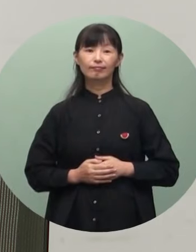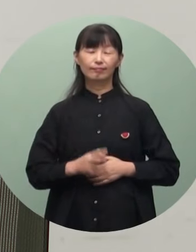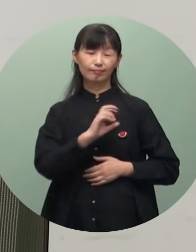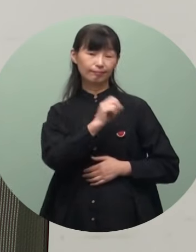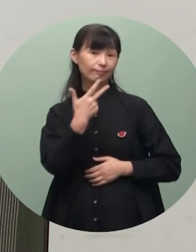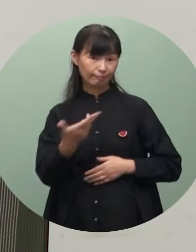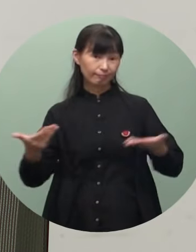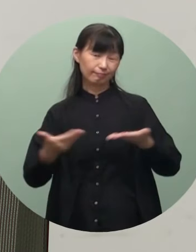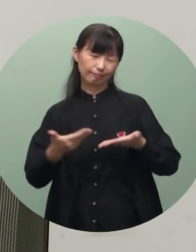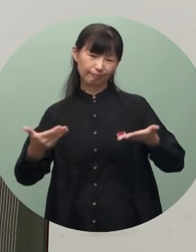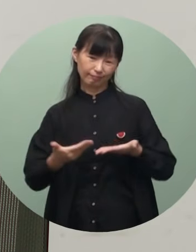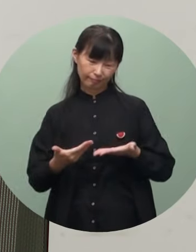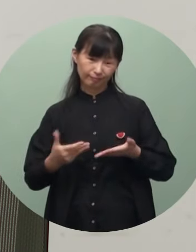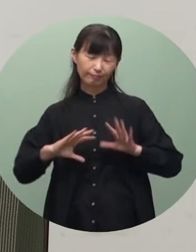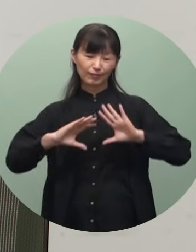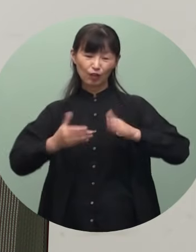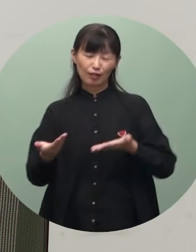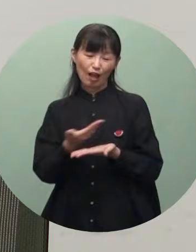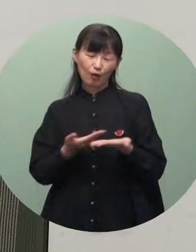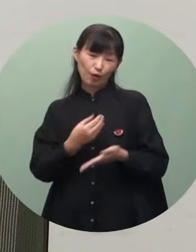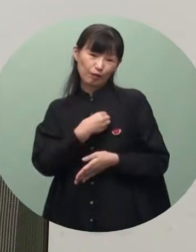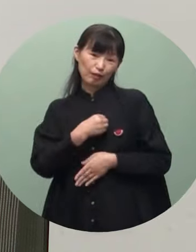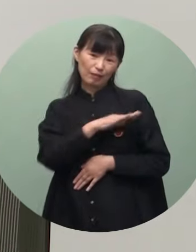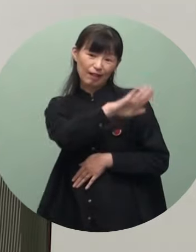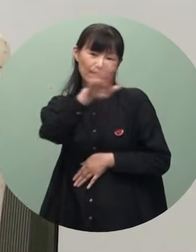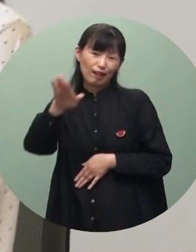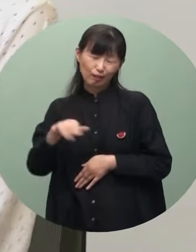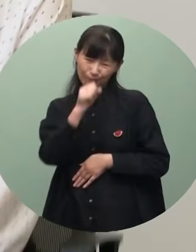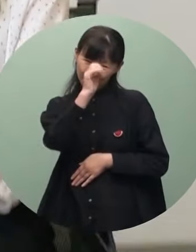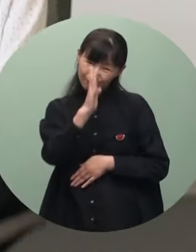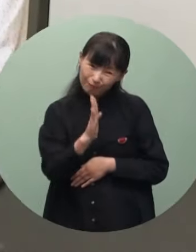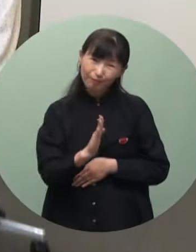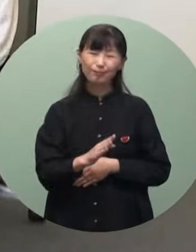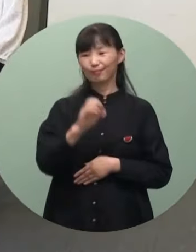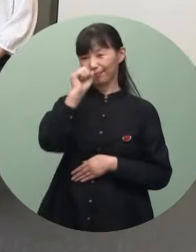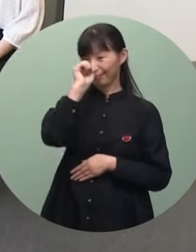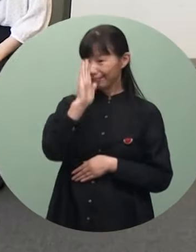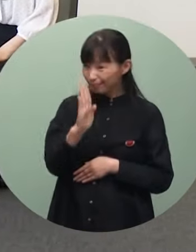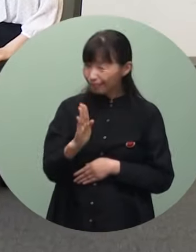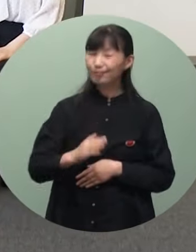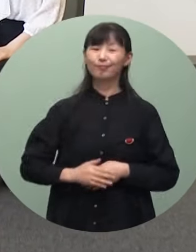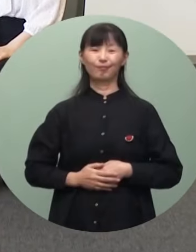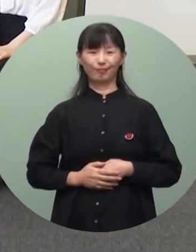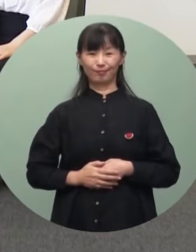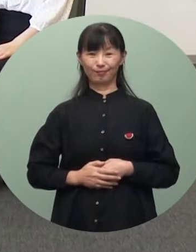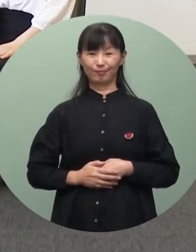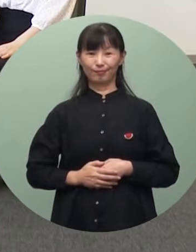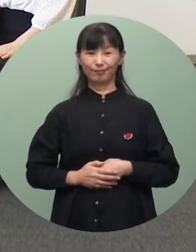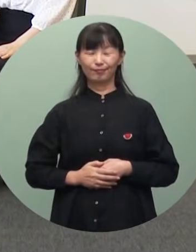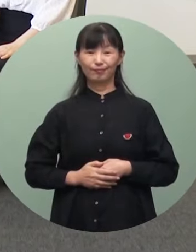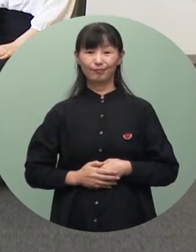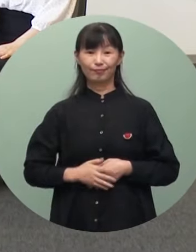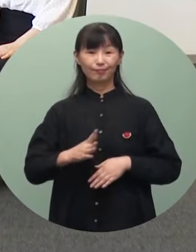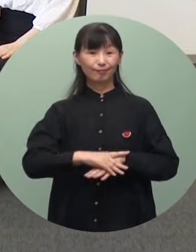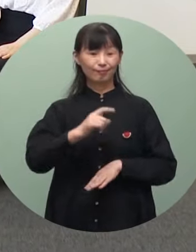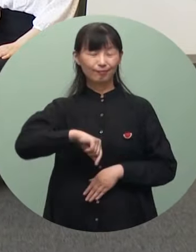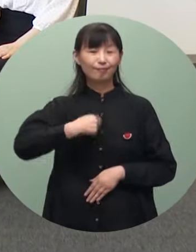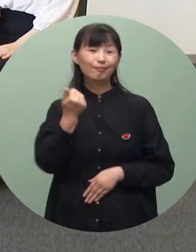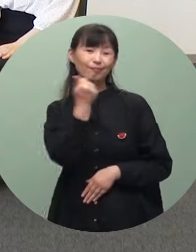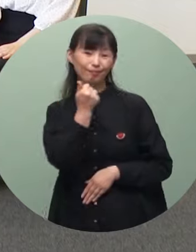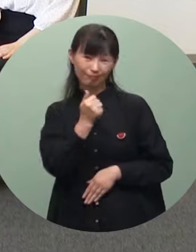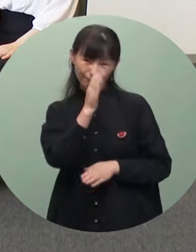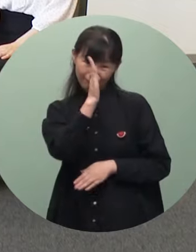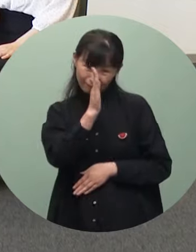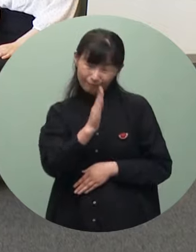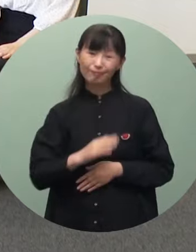金沢市で働く国際交流員の皆さんです。よろしくお願いします。 よろしくお願いします。 まずは自己紹介